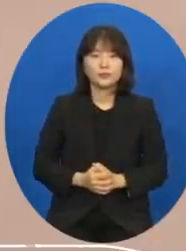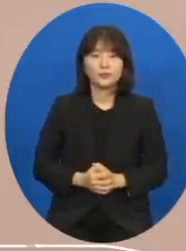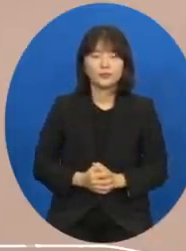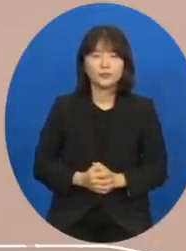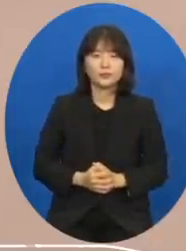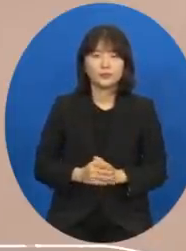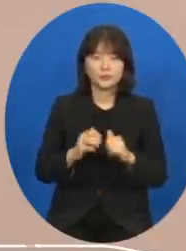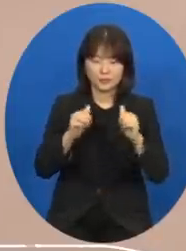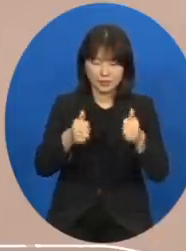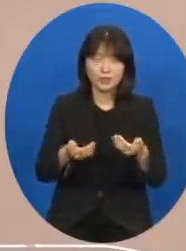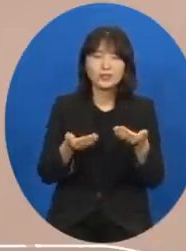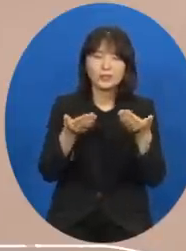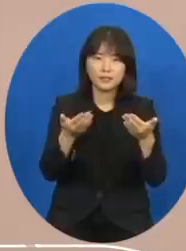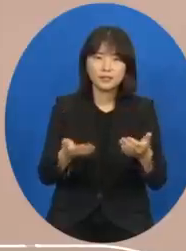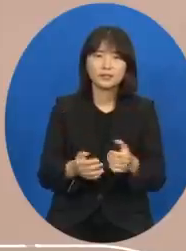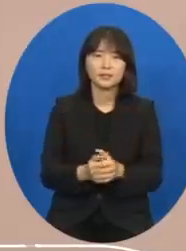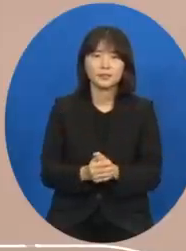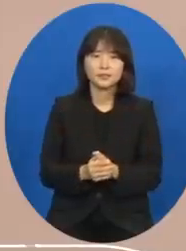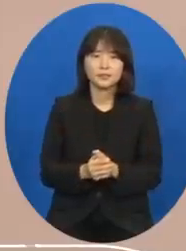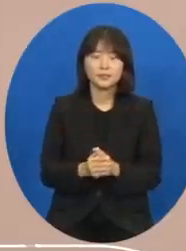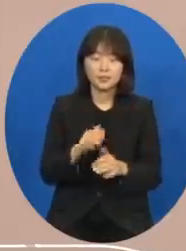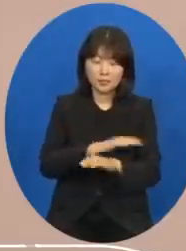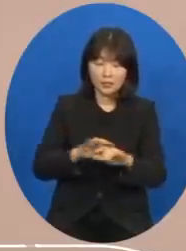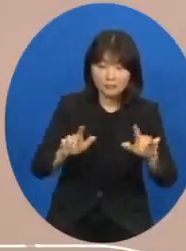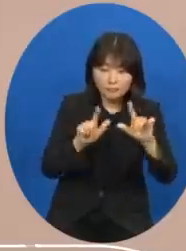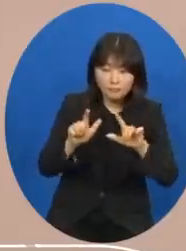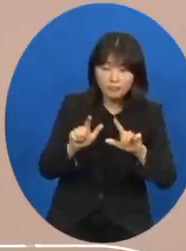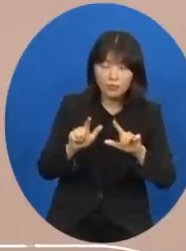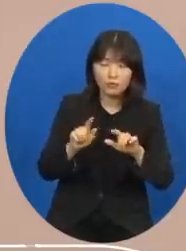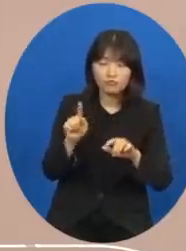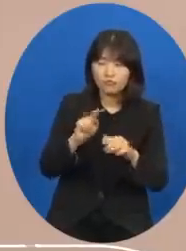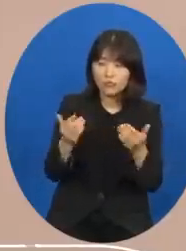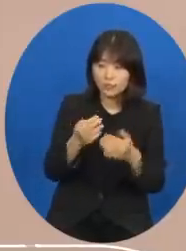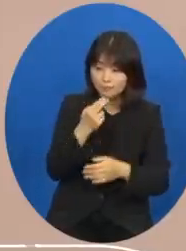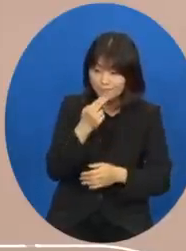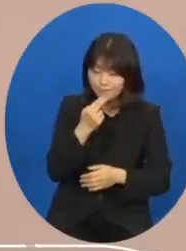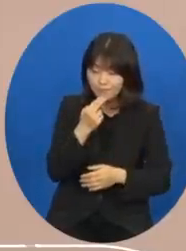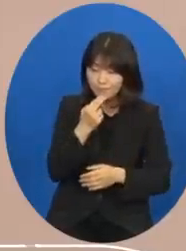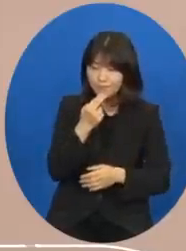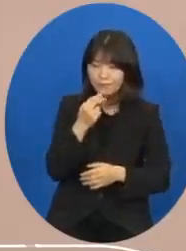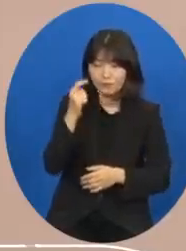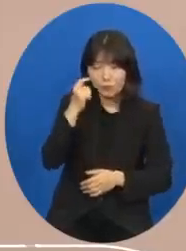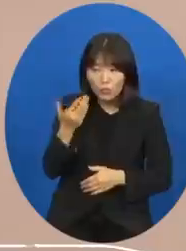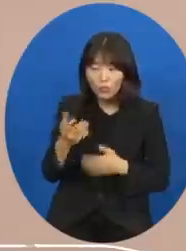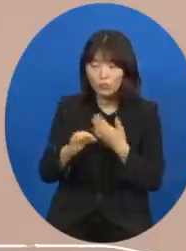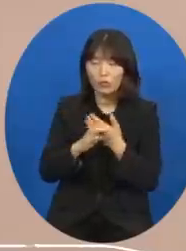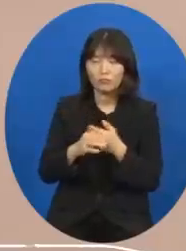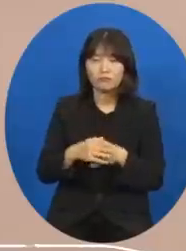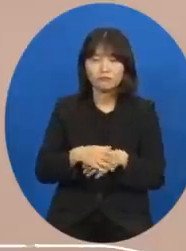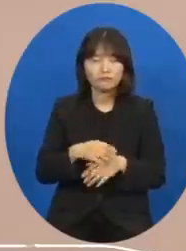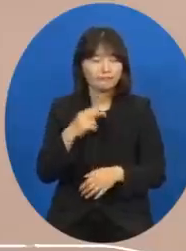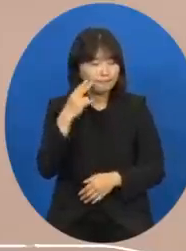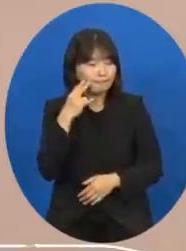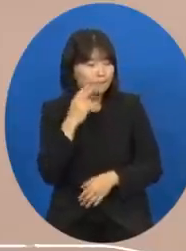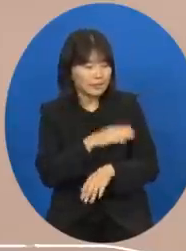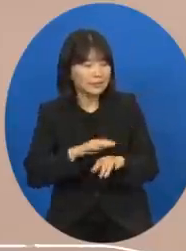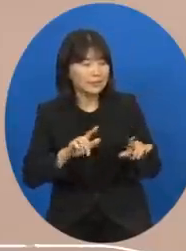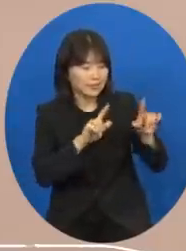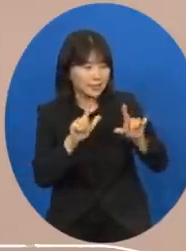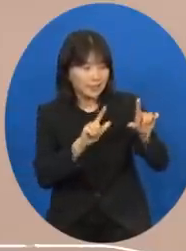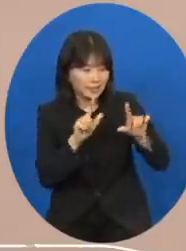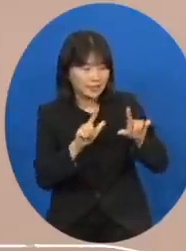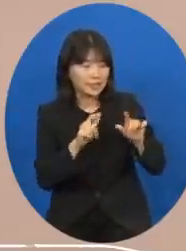인사를 하죠. 어떻게 지내세요? 별일 없으세요? 그러면 대부분 아, 예, 잘 지냅니다 이렇게 인사를